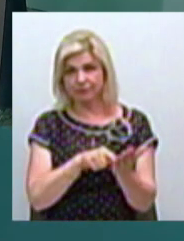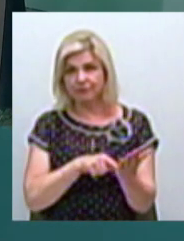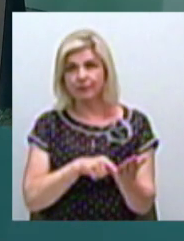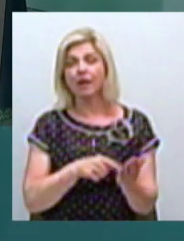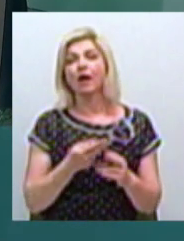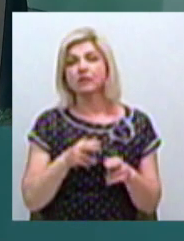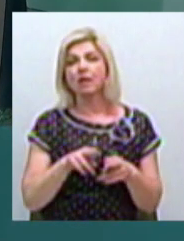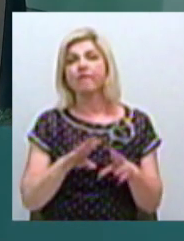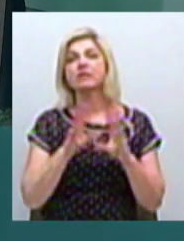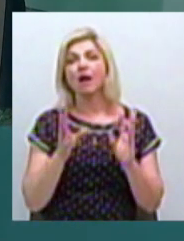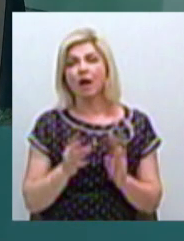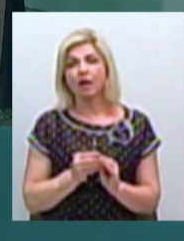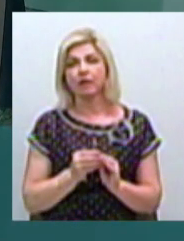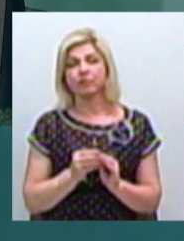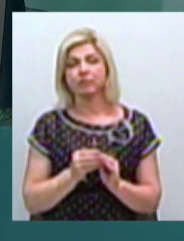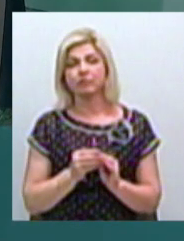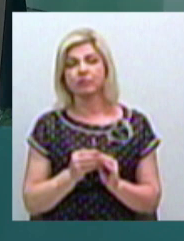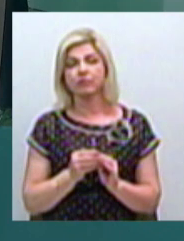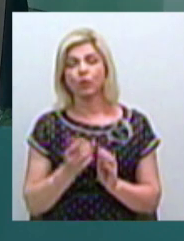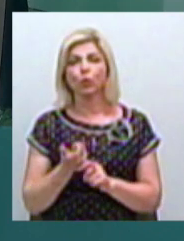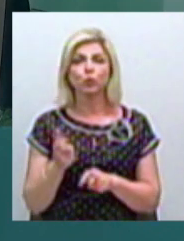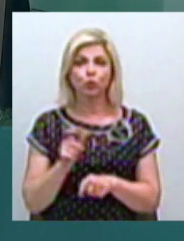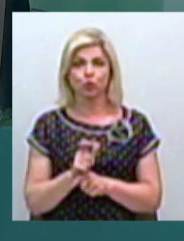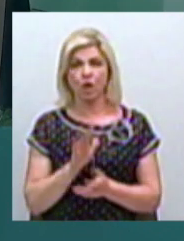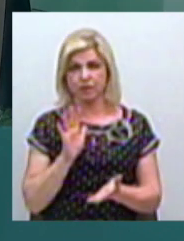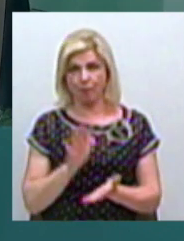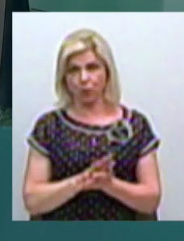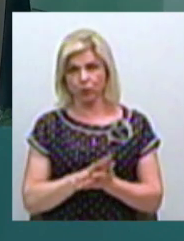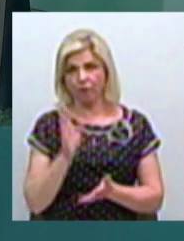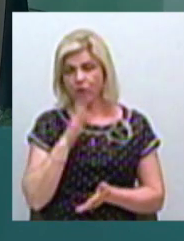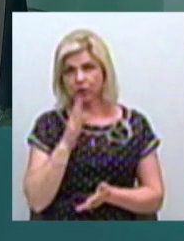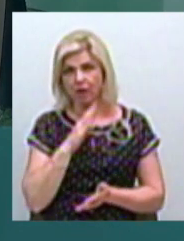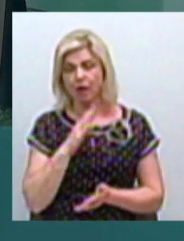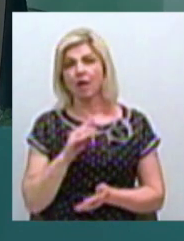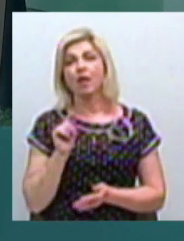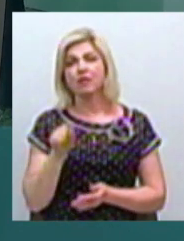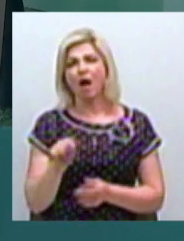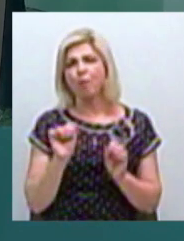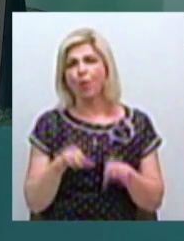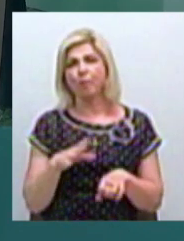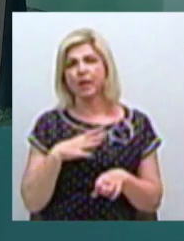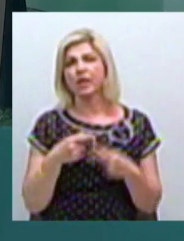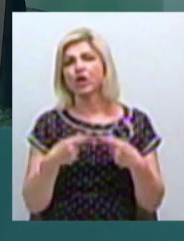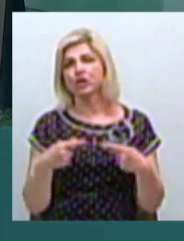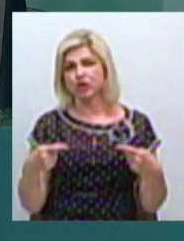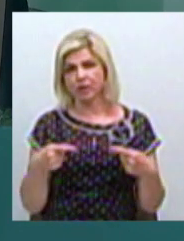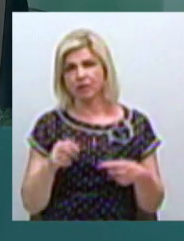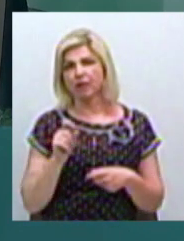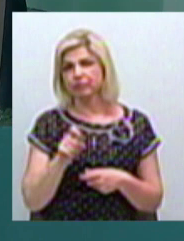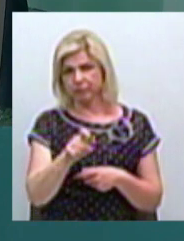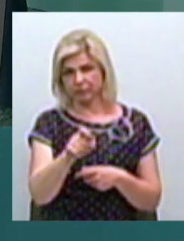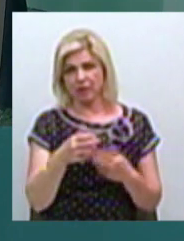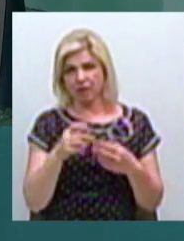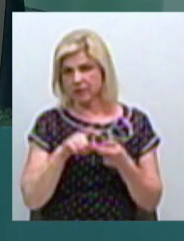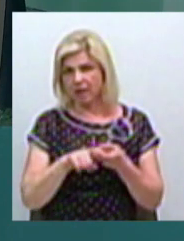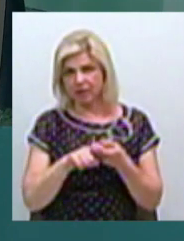що взагалі дуже забруднена вода, і там можуть бути другі, інші патогенні мікроорганізми,